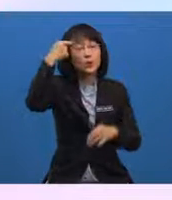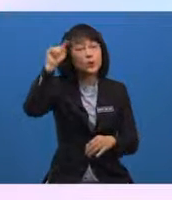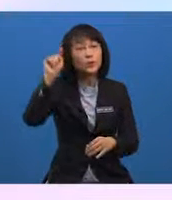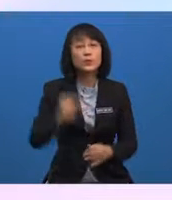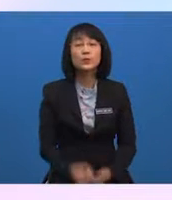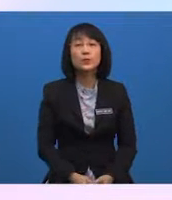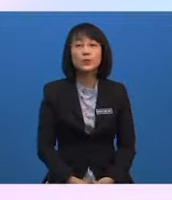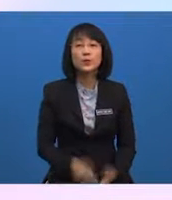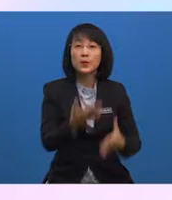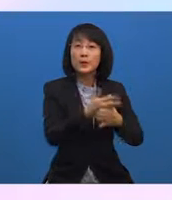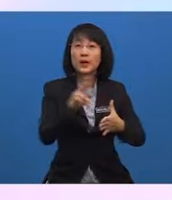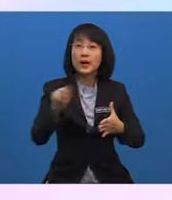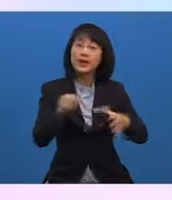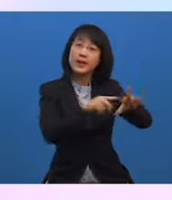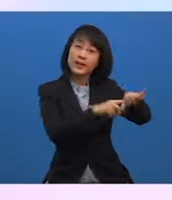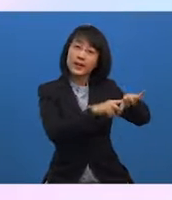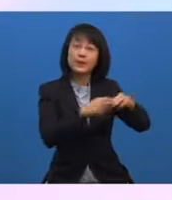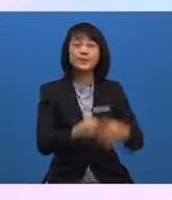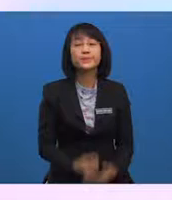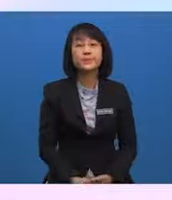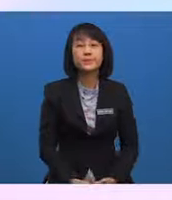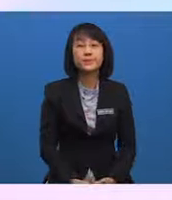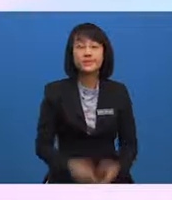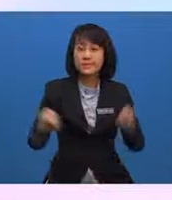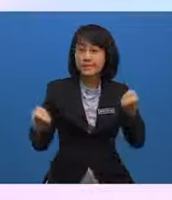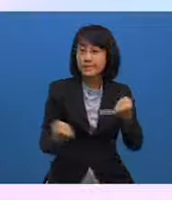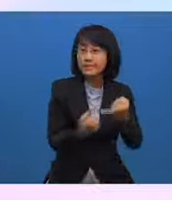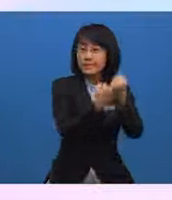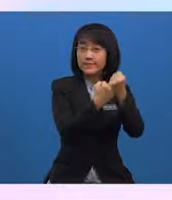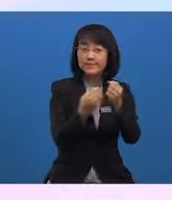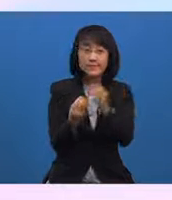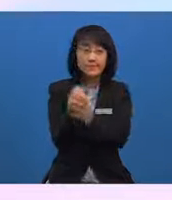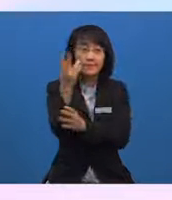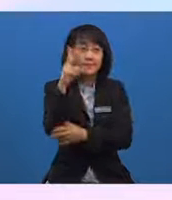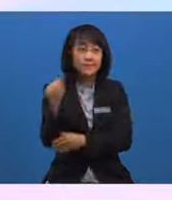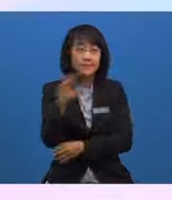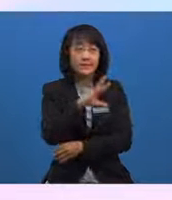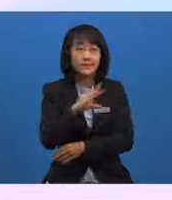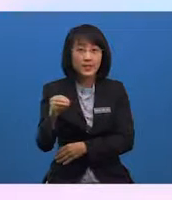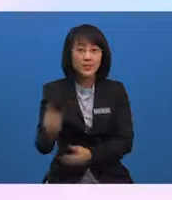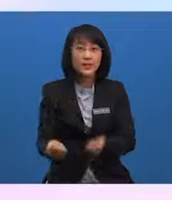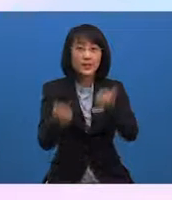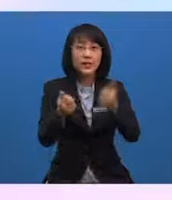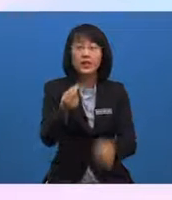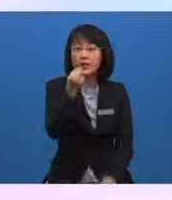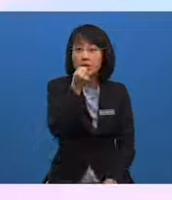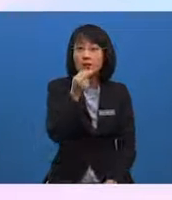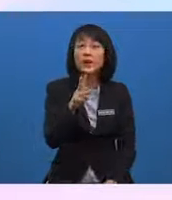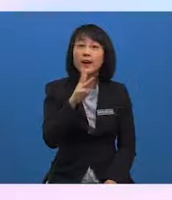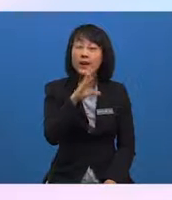untuk bahagian daun. Menyokong tumbuhan dan mengangkut nutrien, air dan